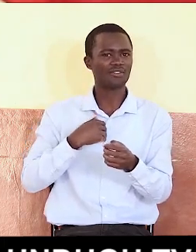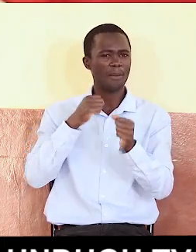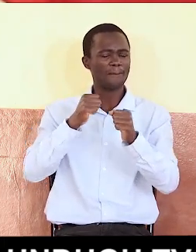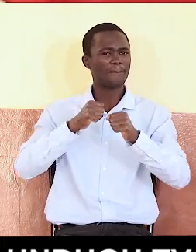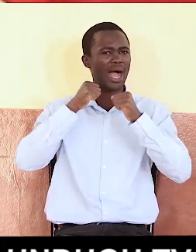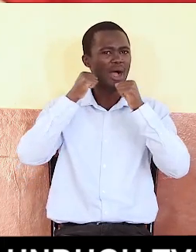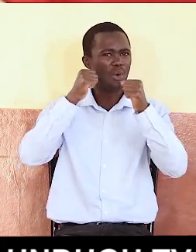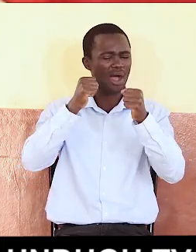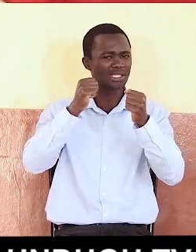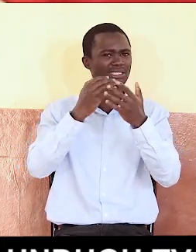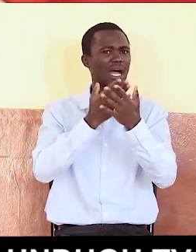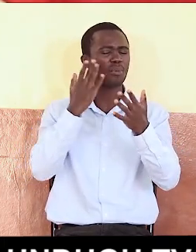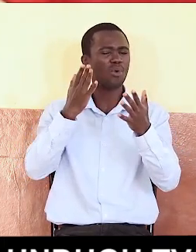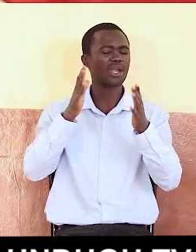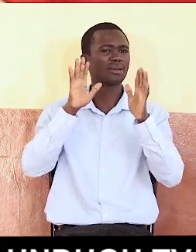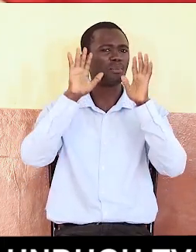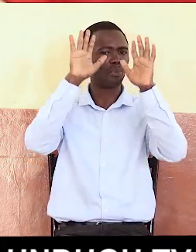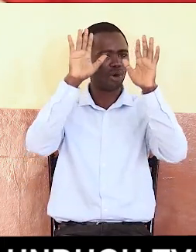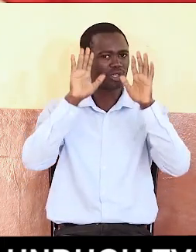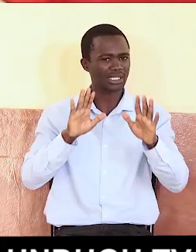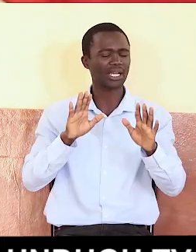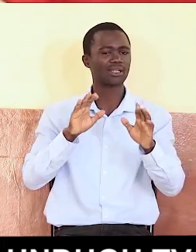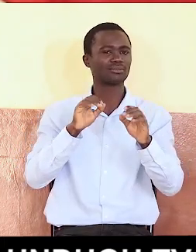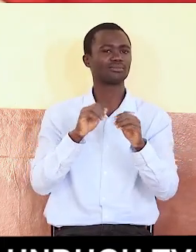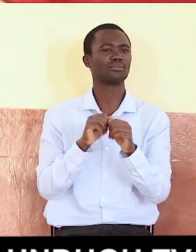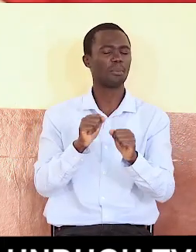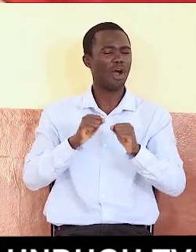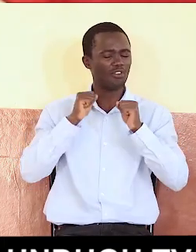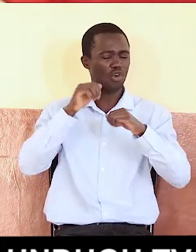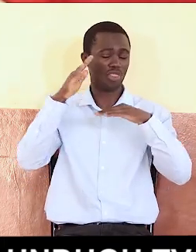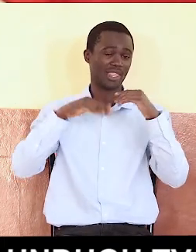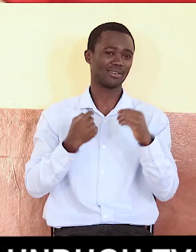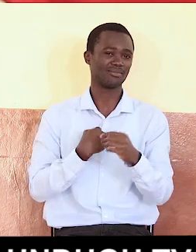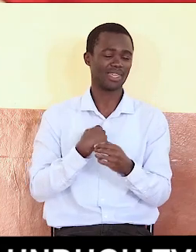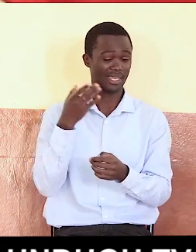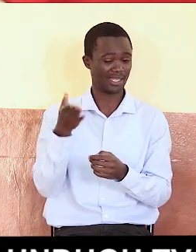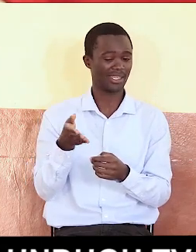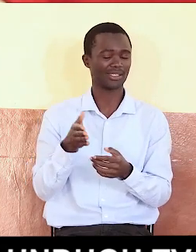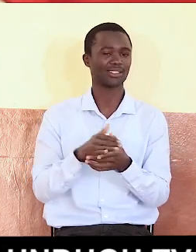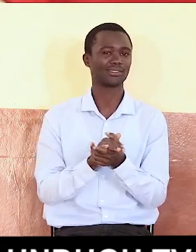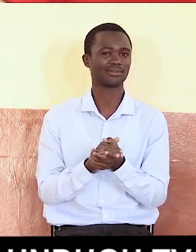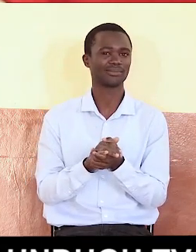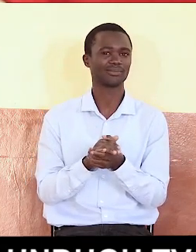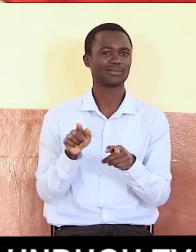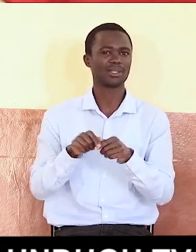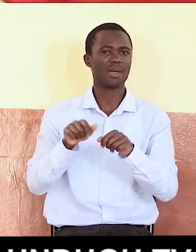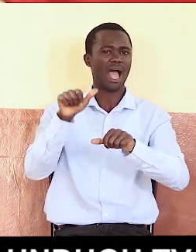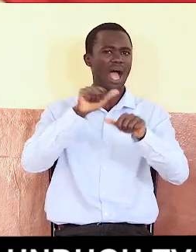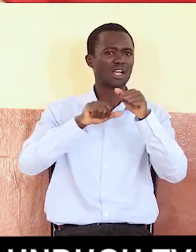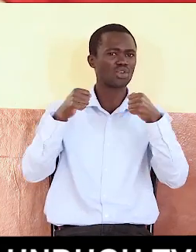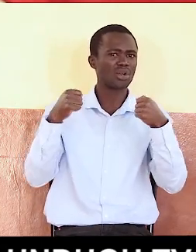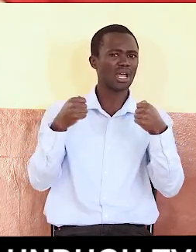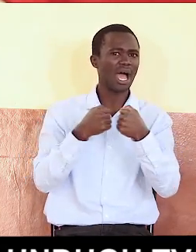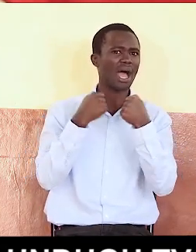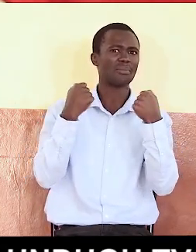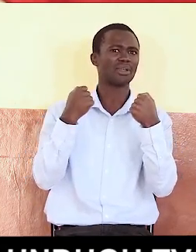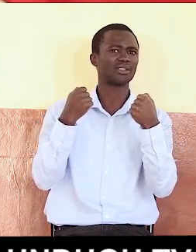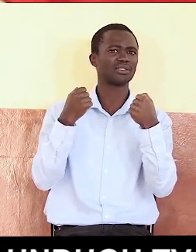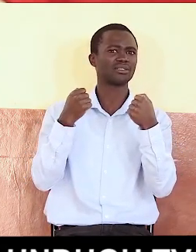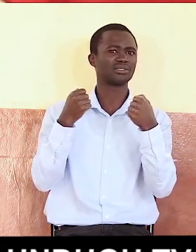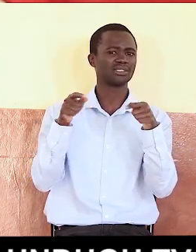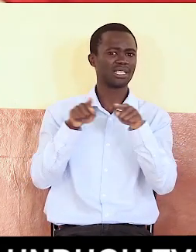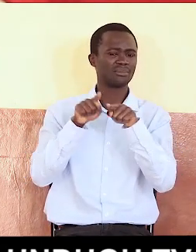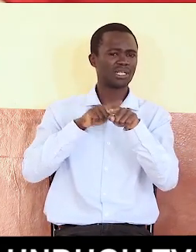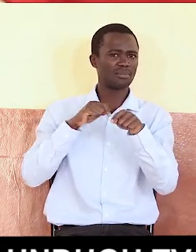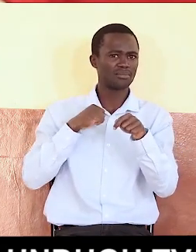wa mtu mwenye nguvu na uwezo kuniliko. Hapa kitendo ambacho kimetendeka kwa sababu hata saa hii